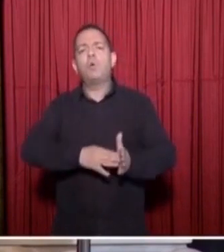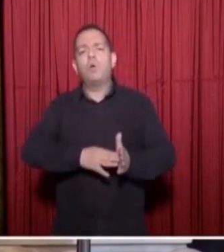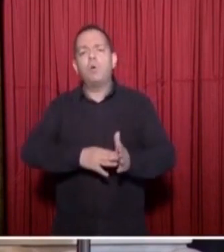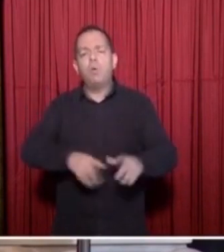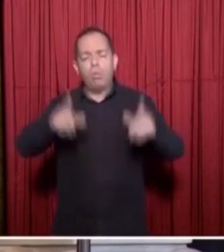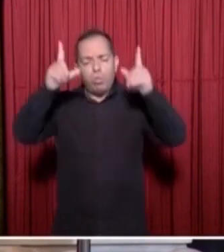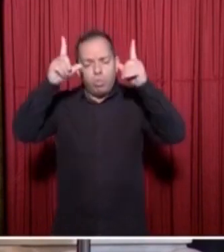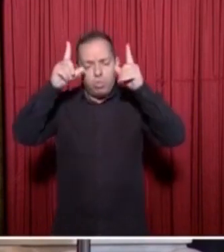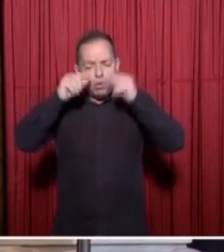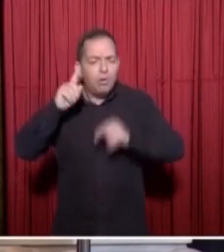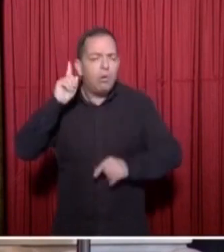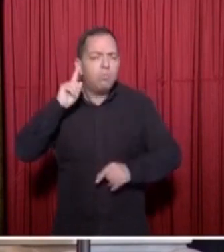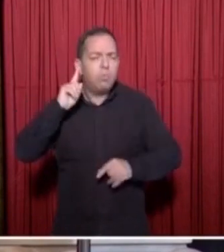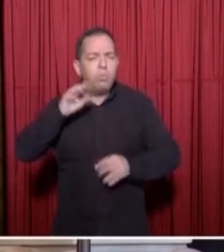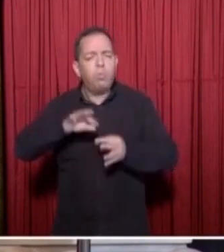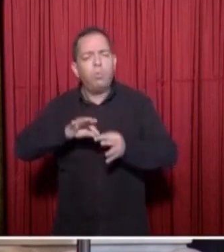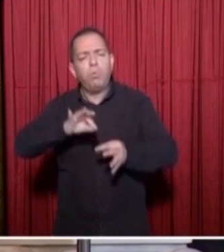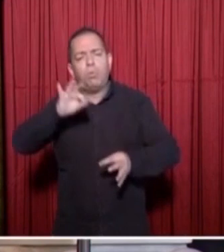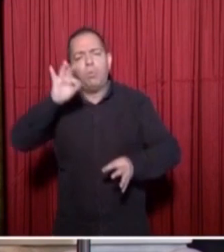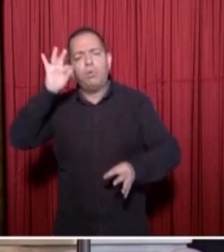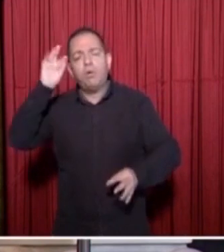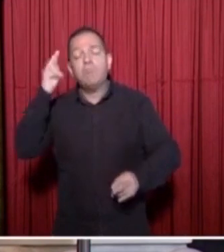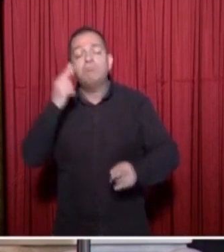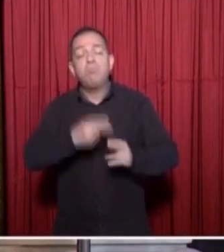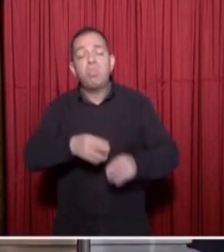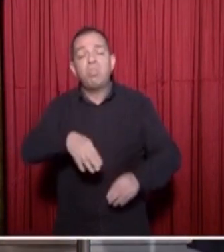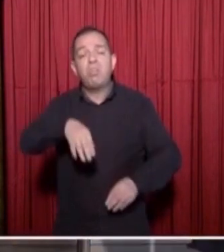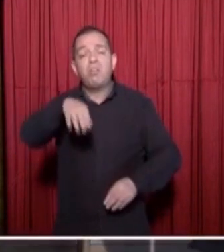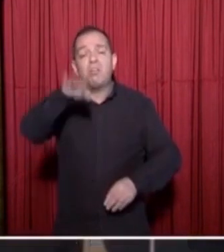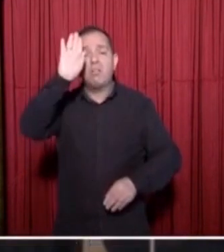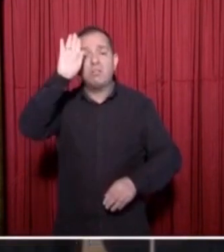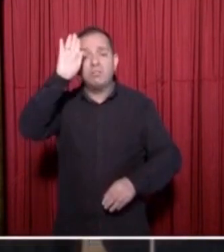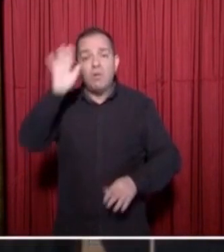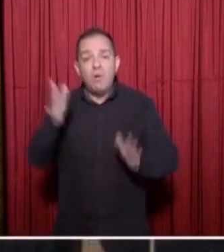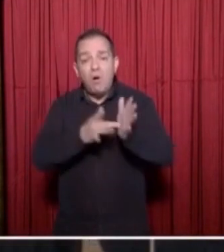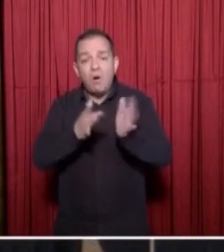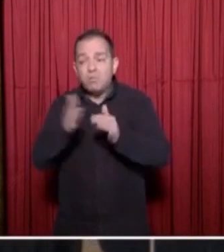ανάξιος δε πάλι ο νευρύσι